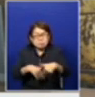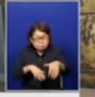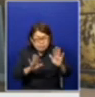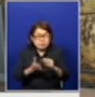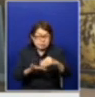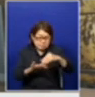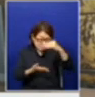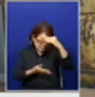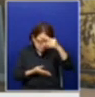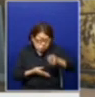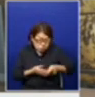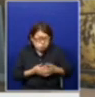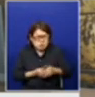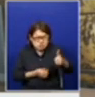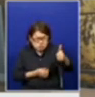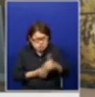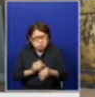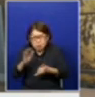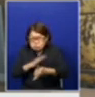มีระเบียบวินัย